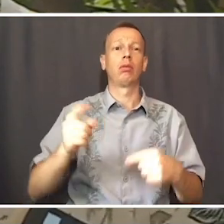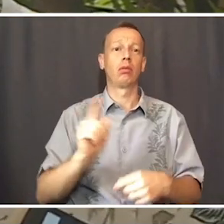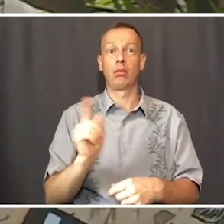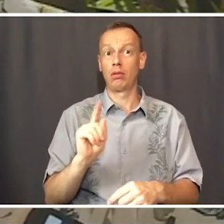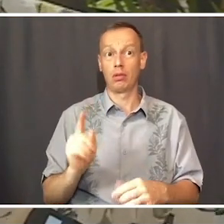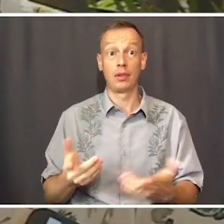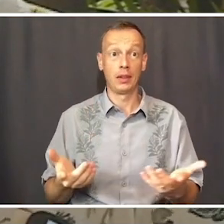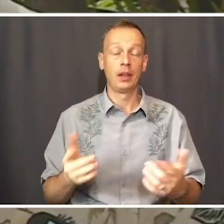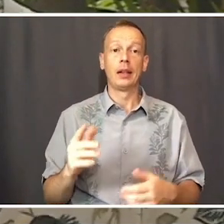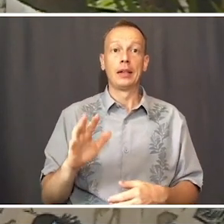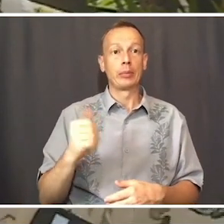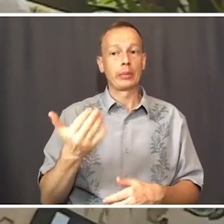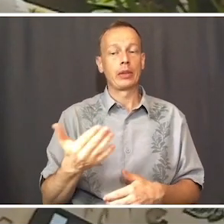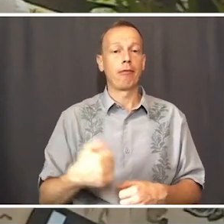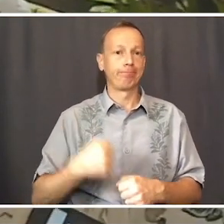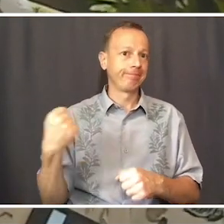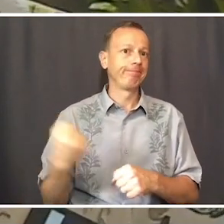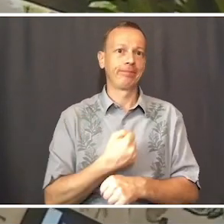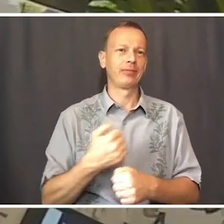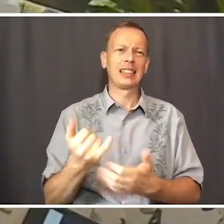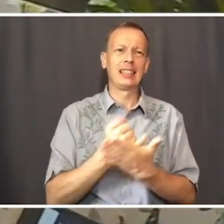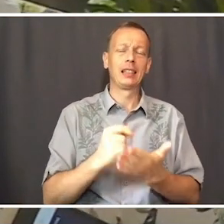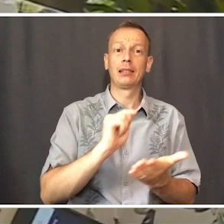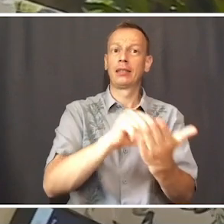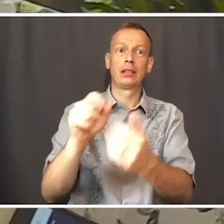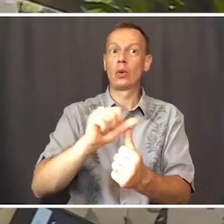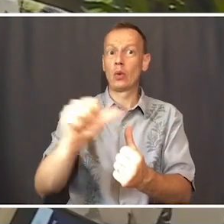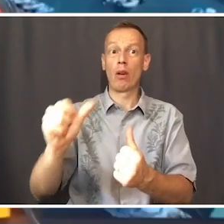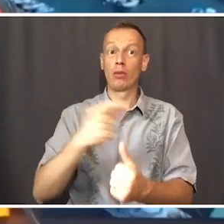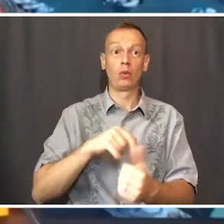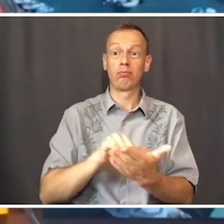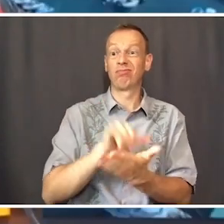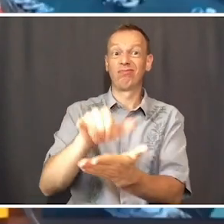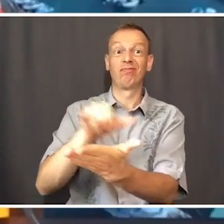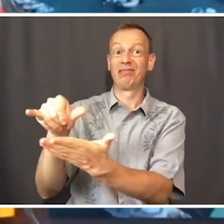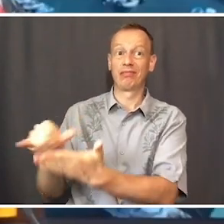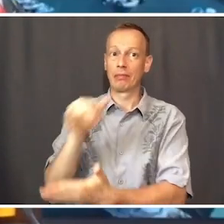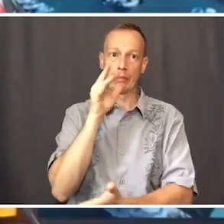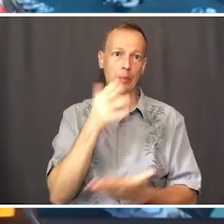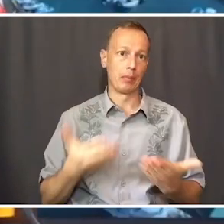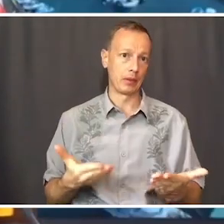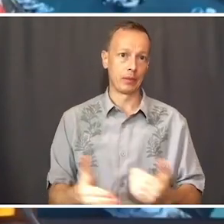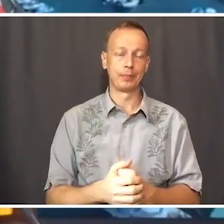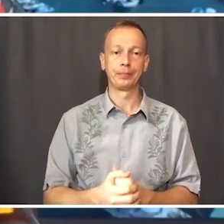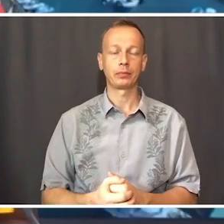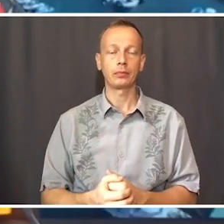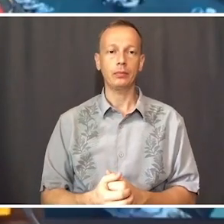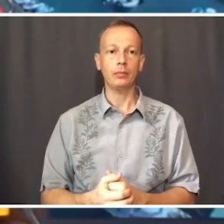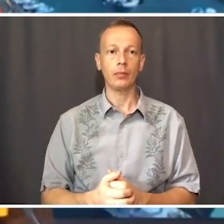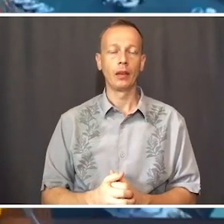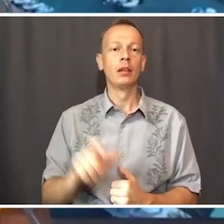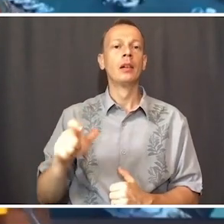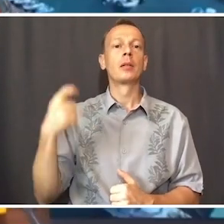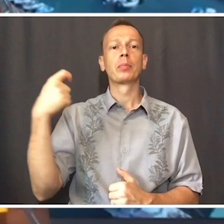Donc malheureusement, ces îles ne peuvent plus être desservies. Le président de la Polynésie, de son côté, a annoncé